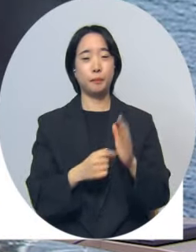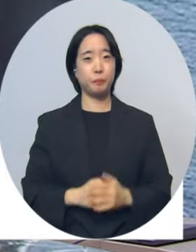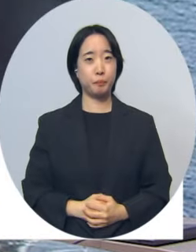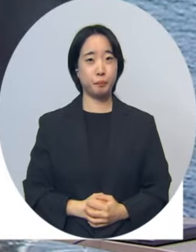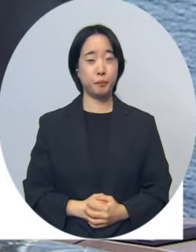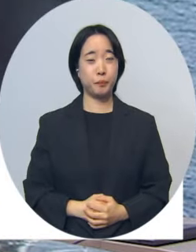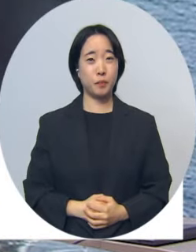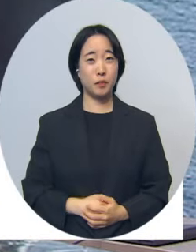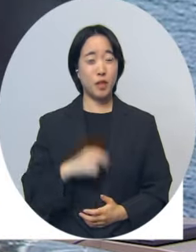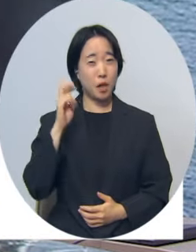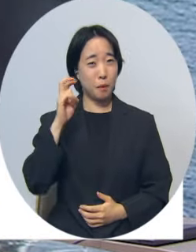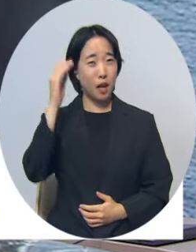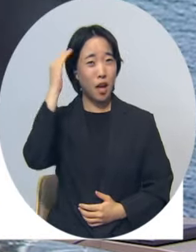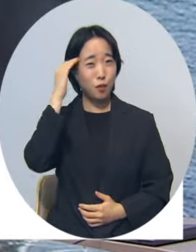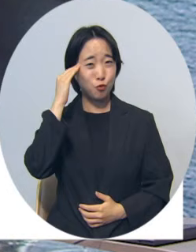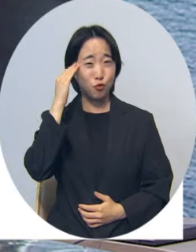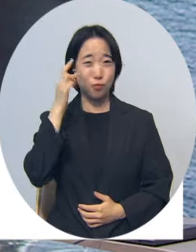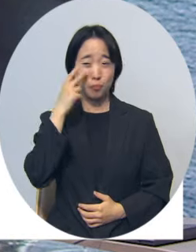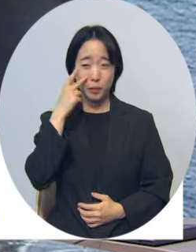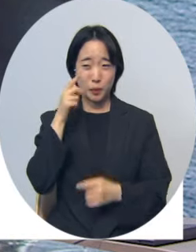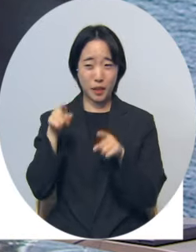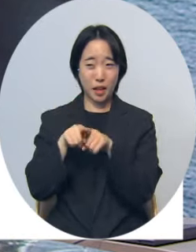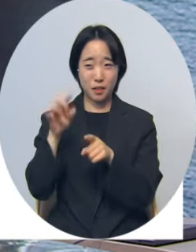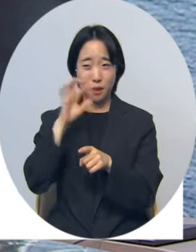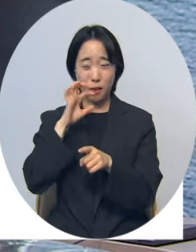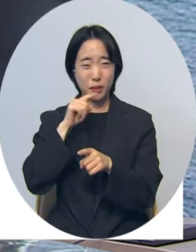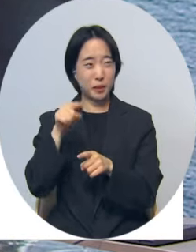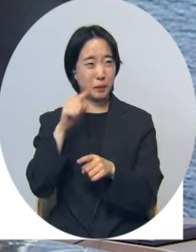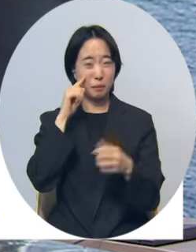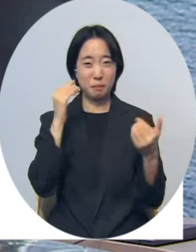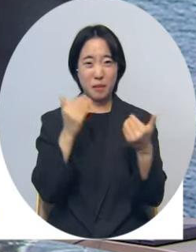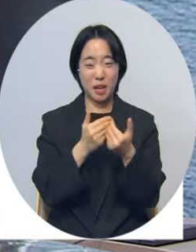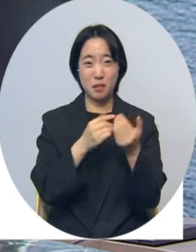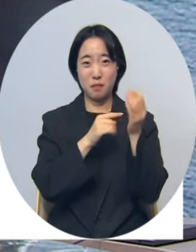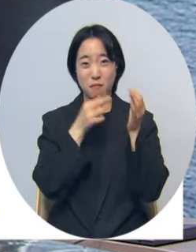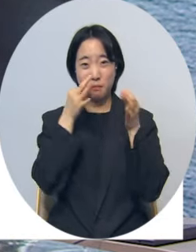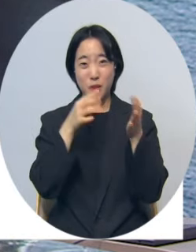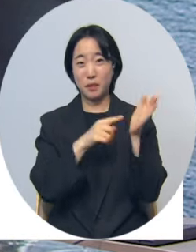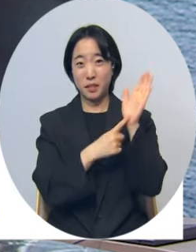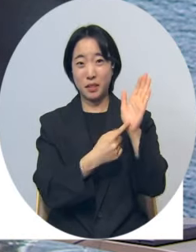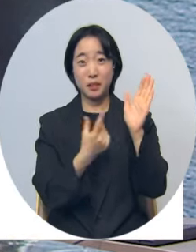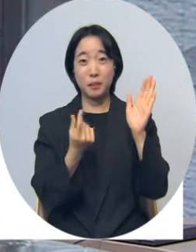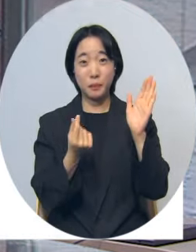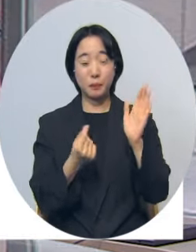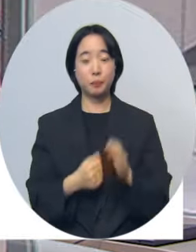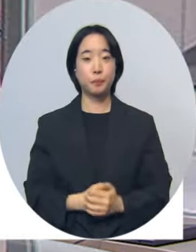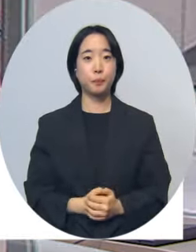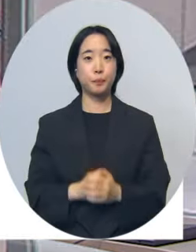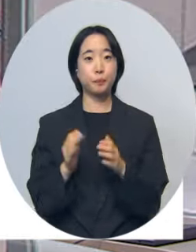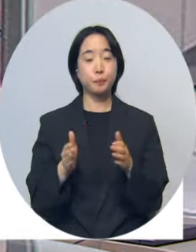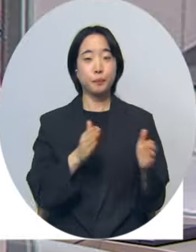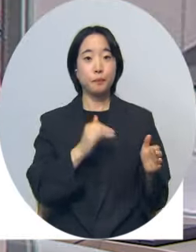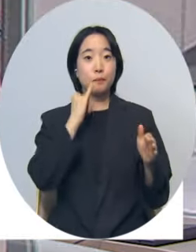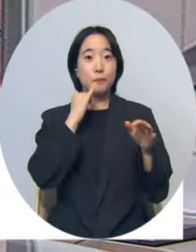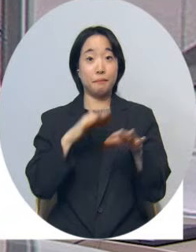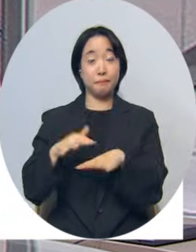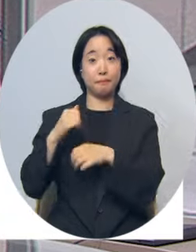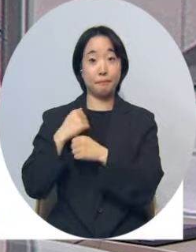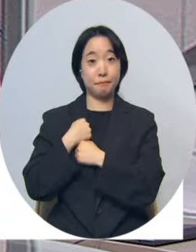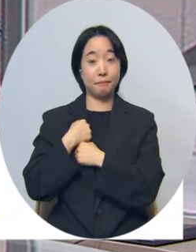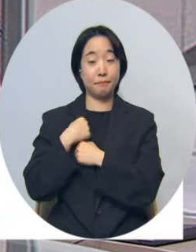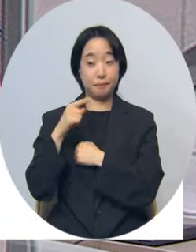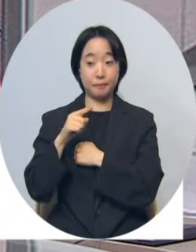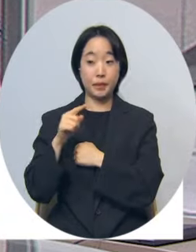한미연합연습인 을지자유의 방패에 대한 반발 차원이란 분석이 나오는데요. 이런 가운데 양용모 해군참모총장이